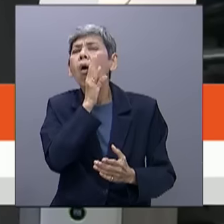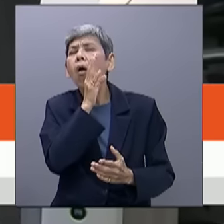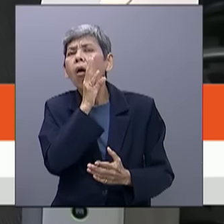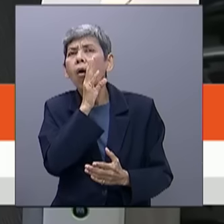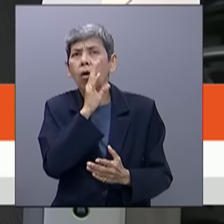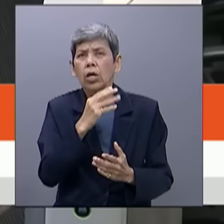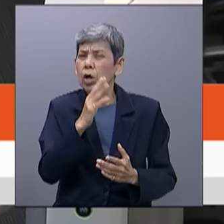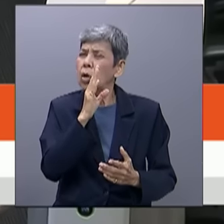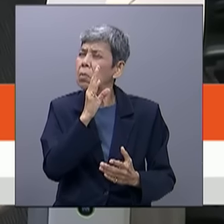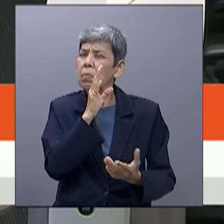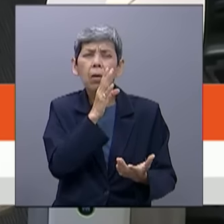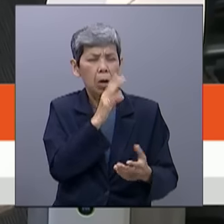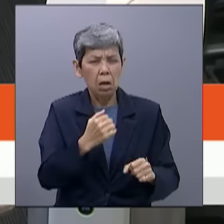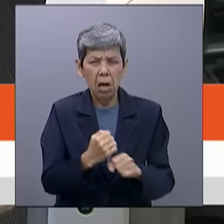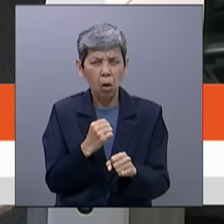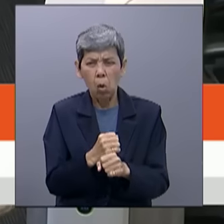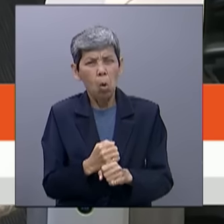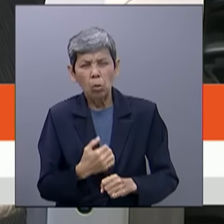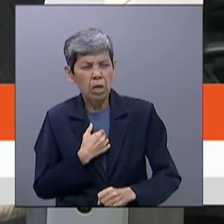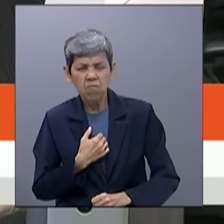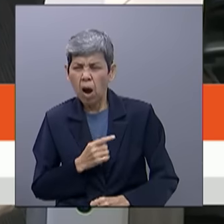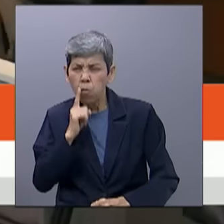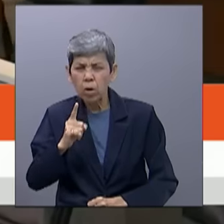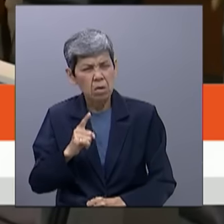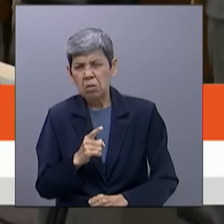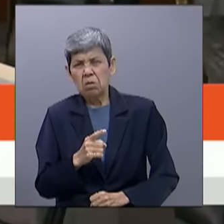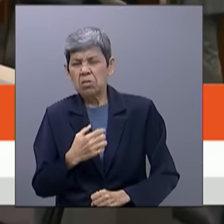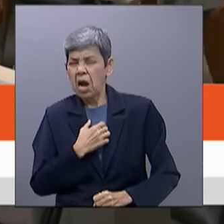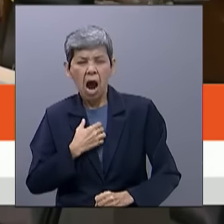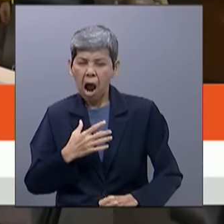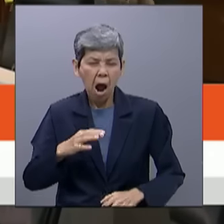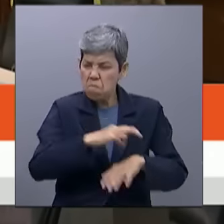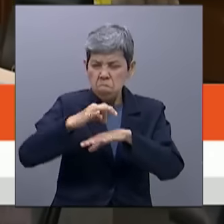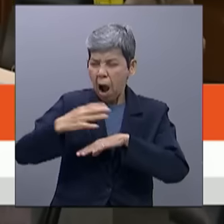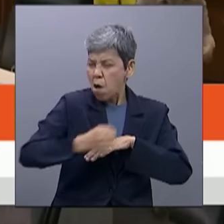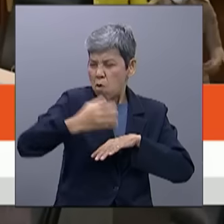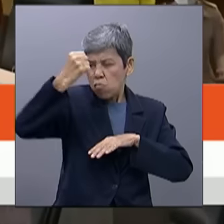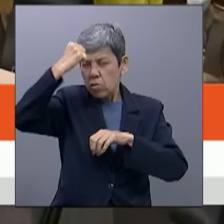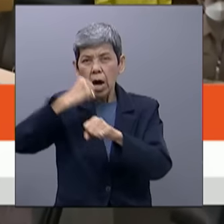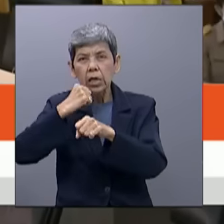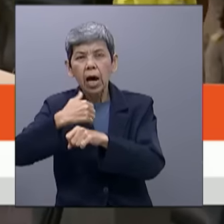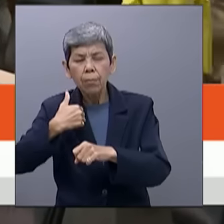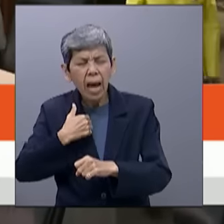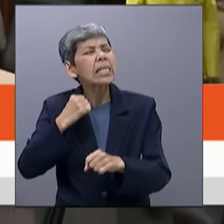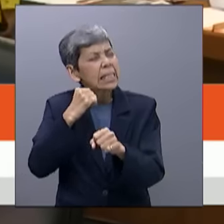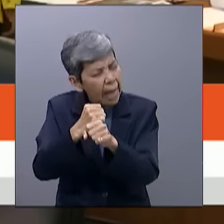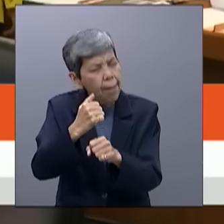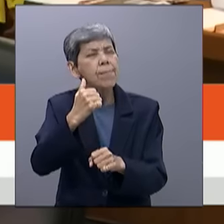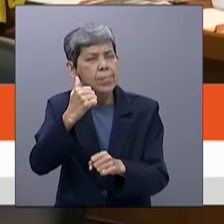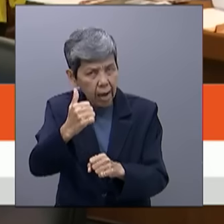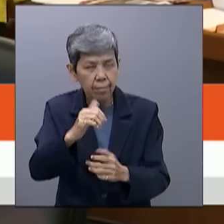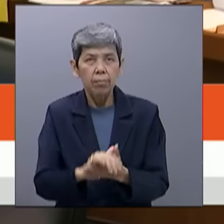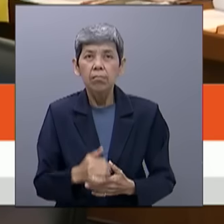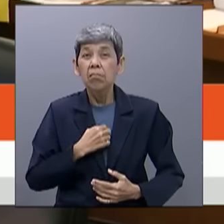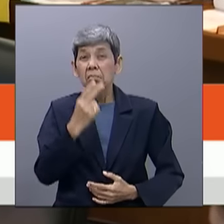ประเภทโอดมันฮาอย่างที่ว่าคือกินรวบหมดถามว่าทำได้ไหมก็ได้แ